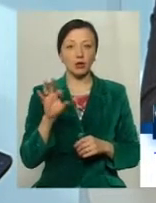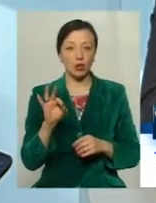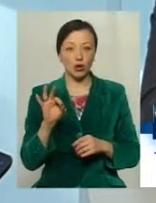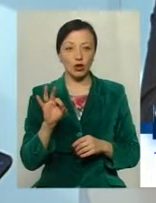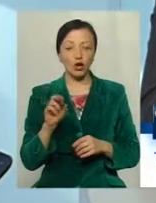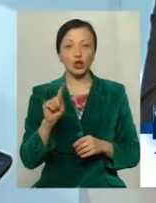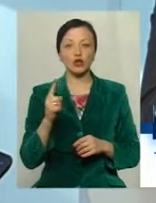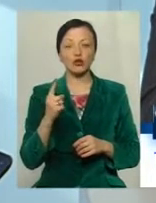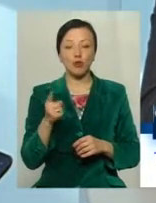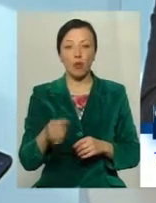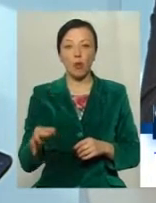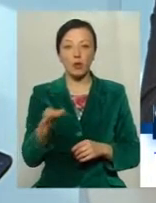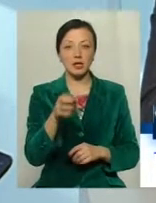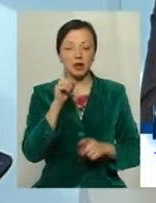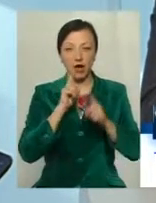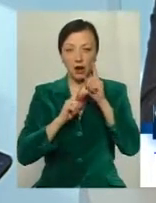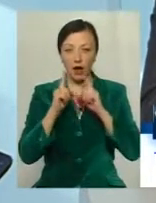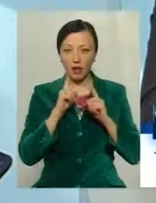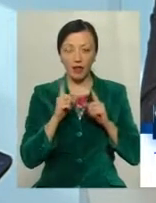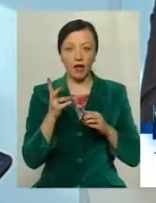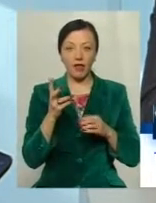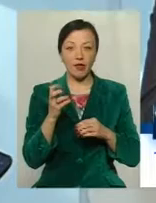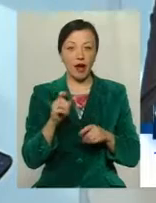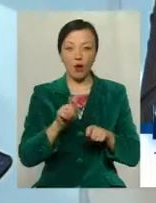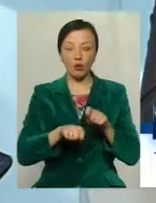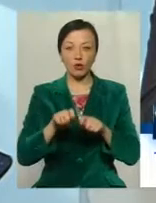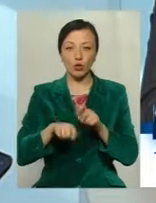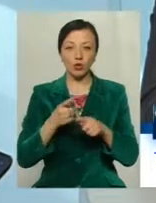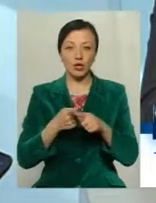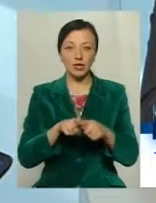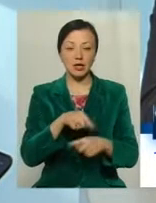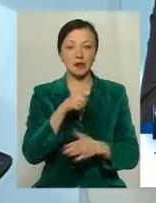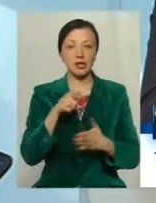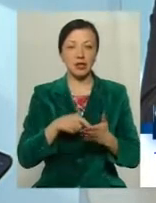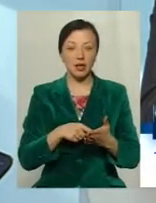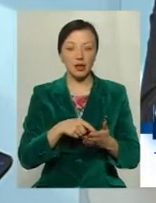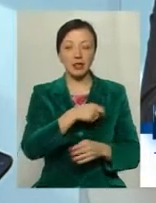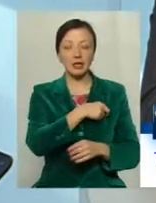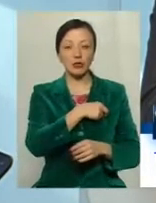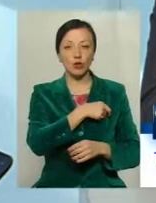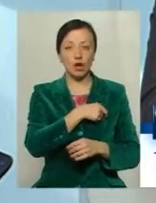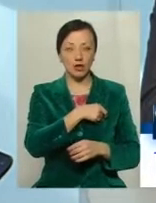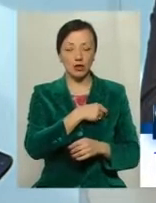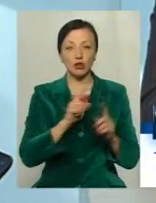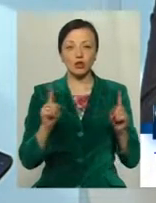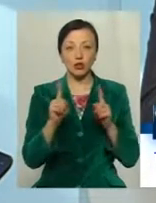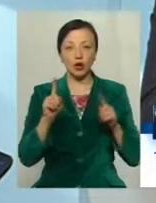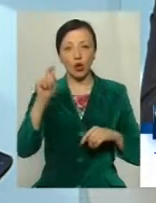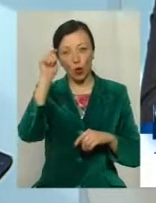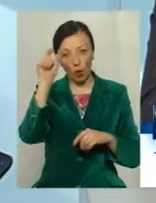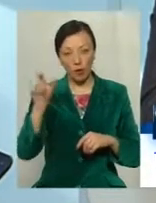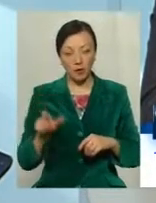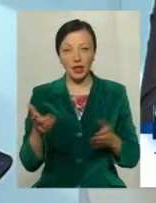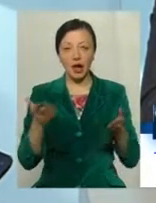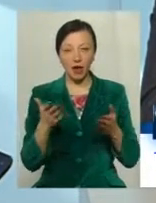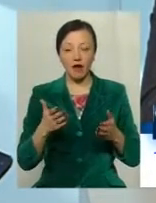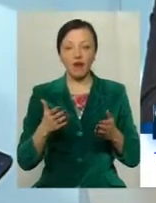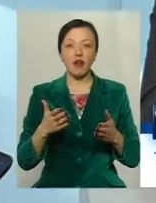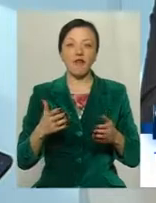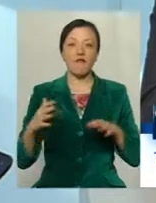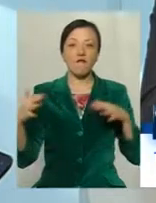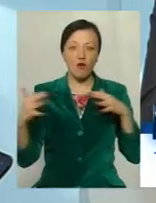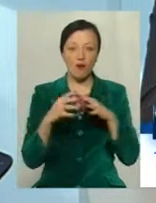запитання. От на фронті загинуло 180 хлопчиків хмельничан. 12 тисяч прибуло